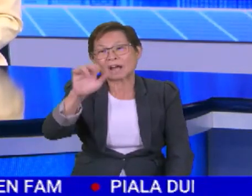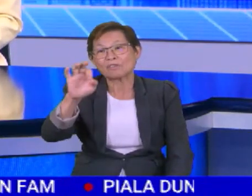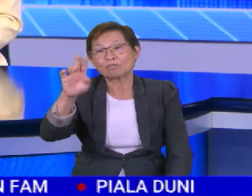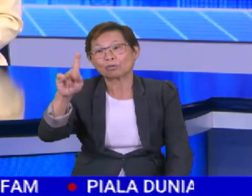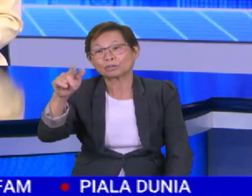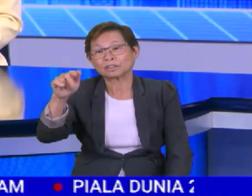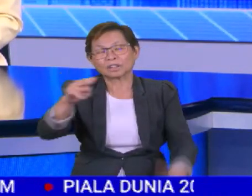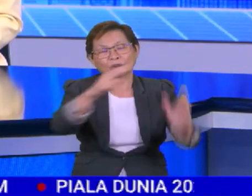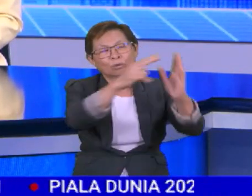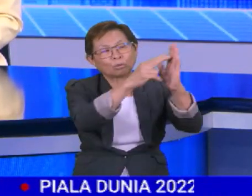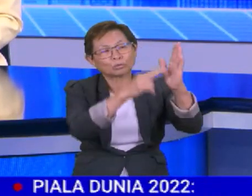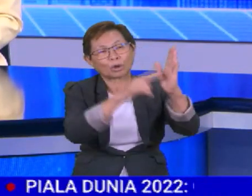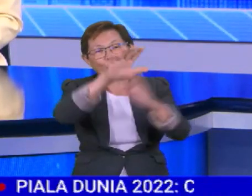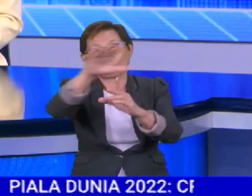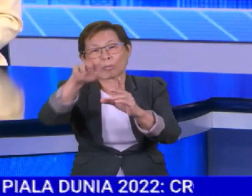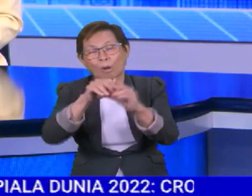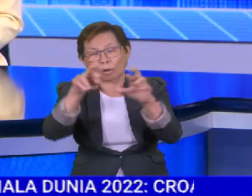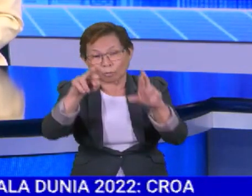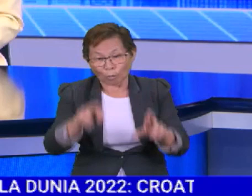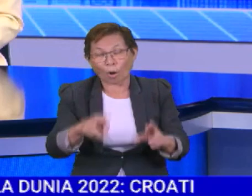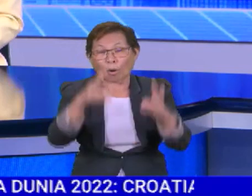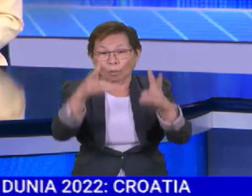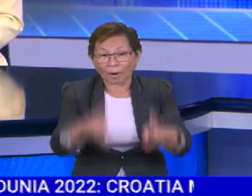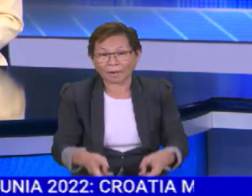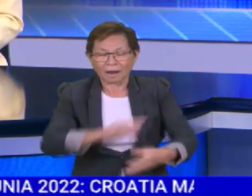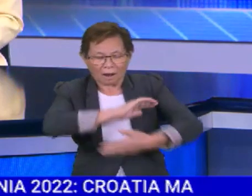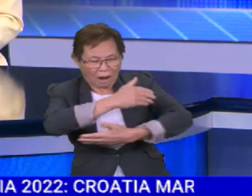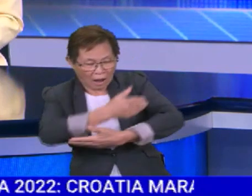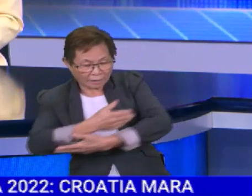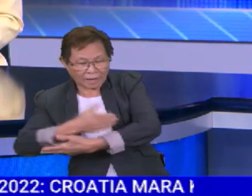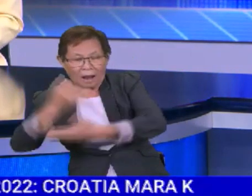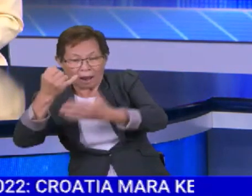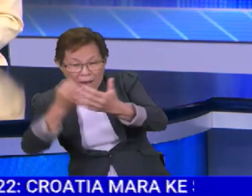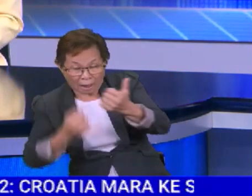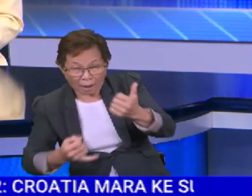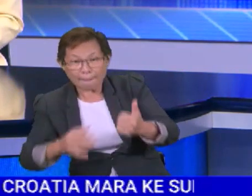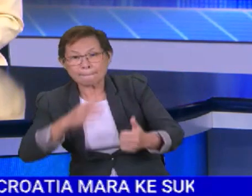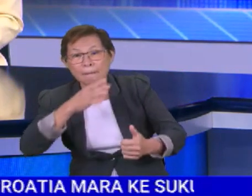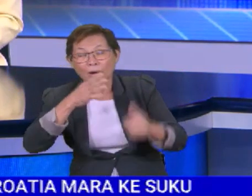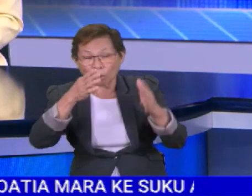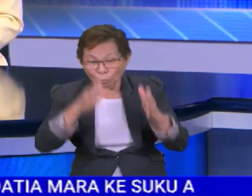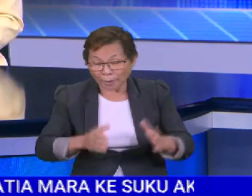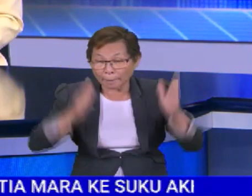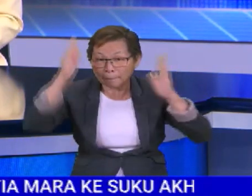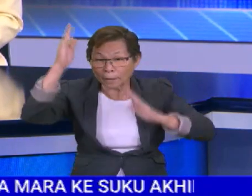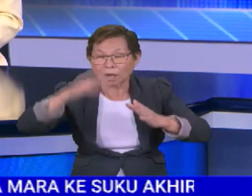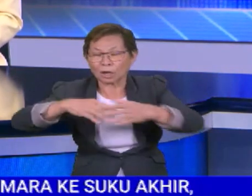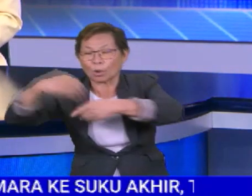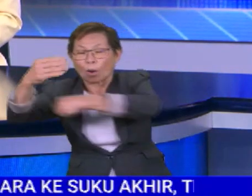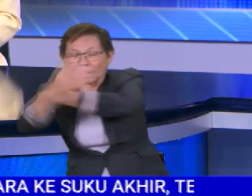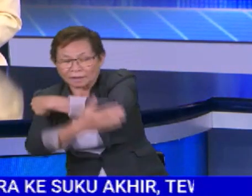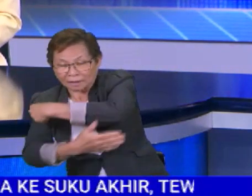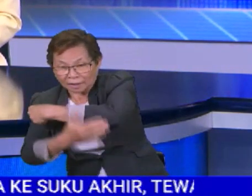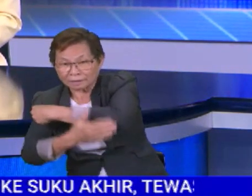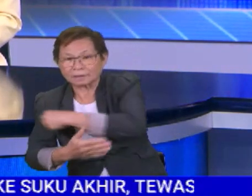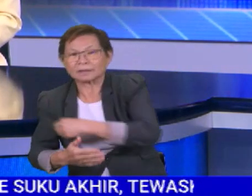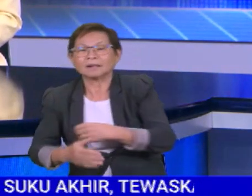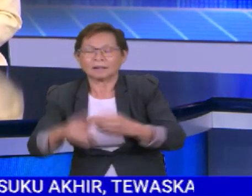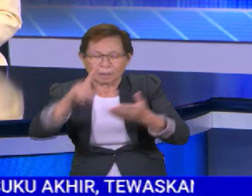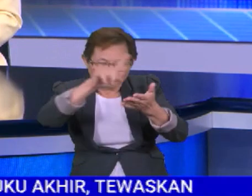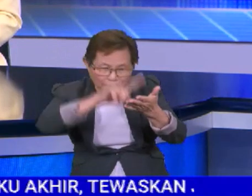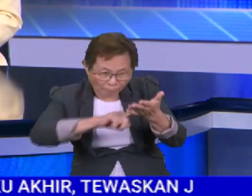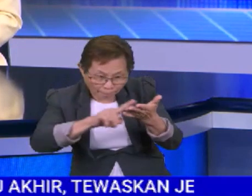undang-undang bagikan kerai Atan anak yang dilahirkan Ibu warga tempatan di luar negara akan